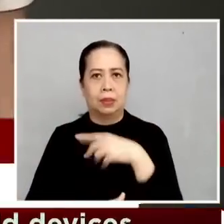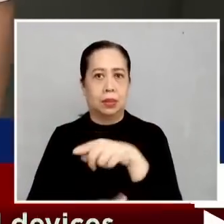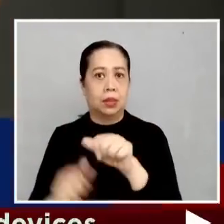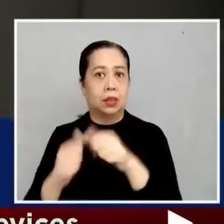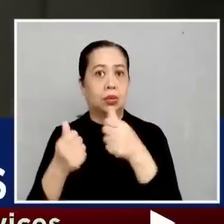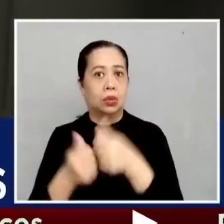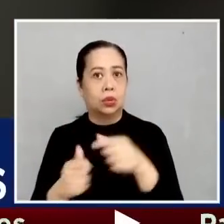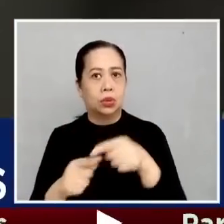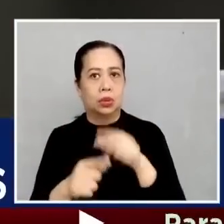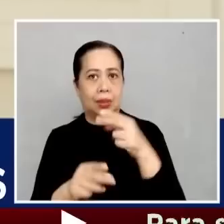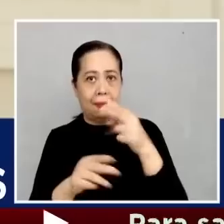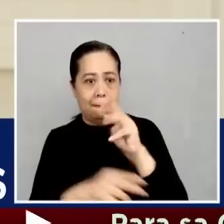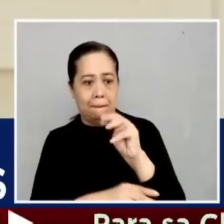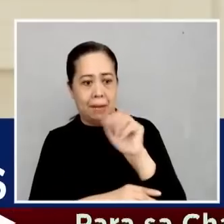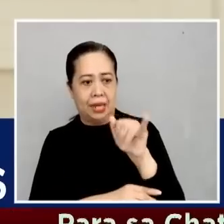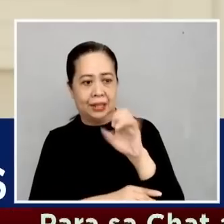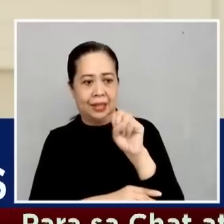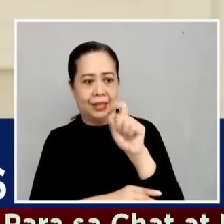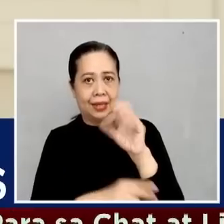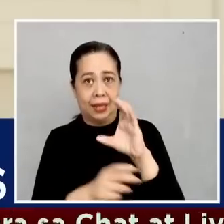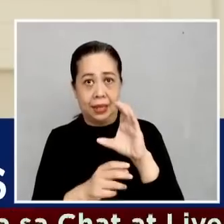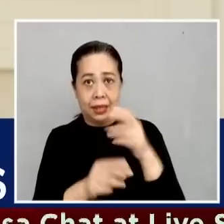ang Majestic Shipping. There's no,